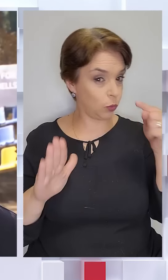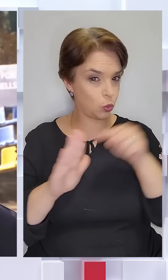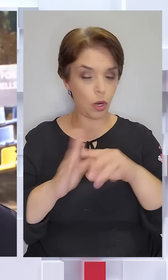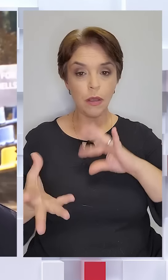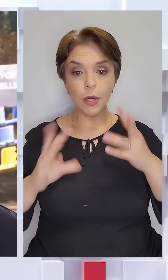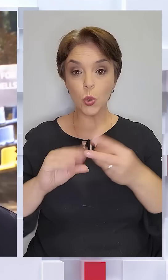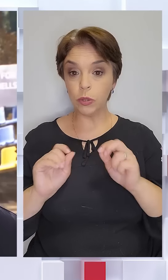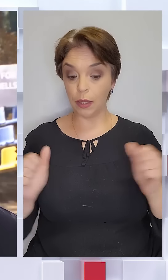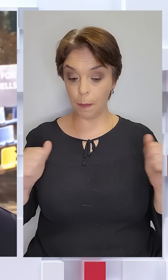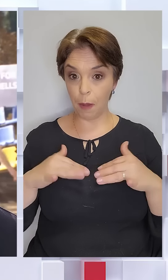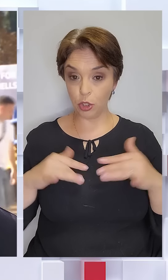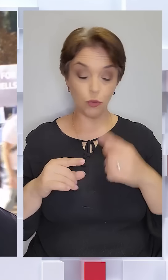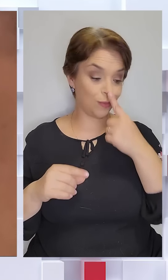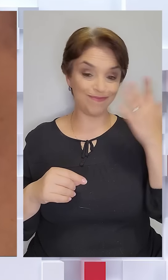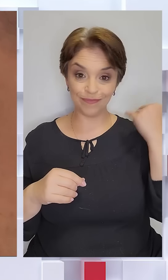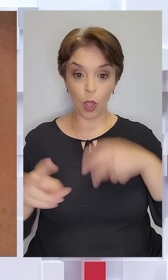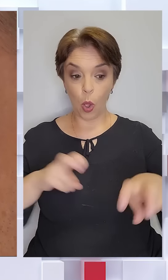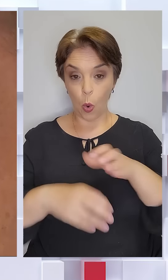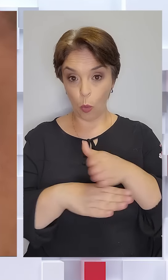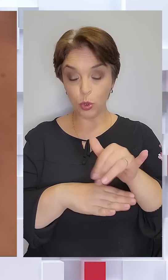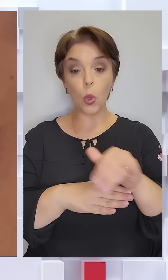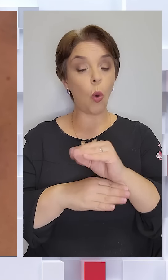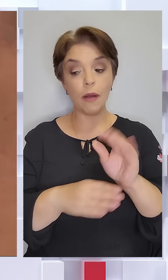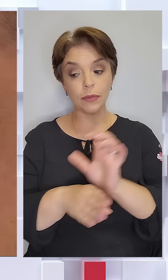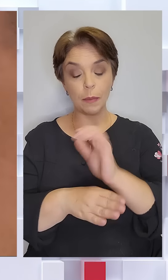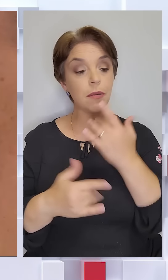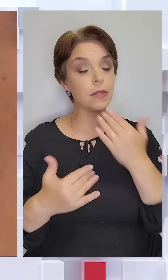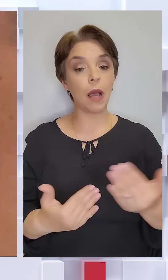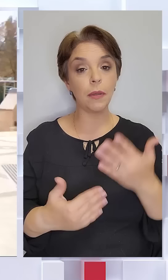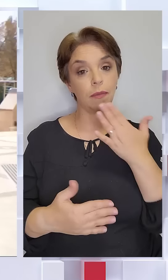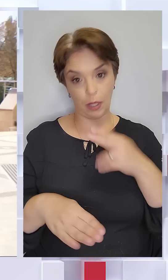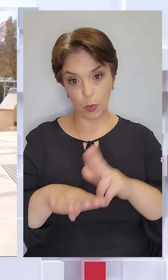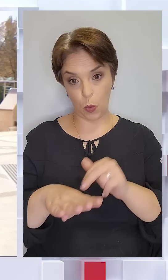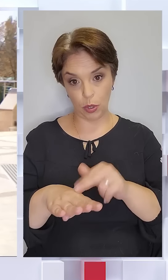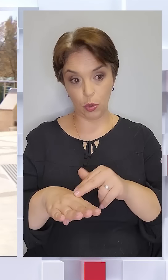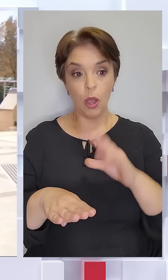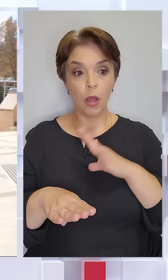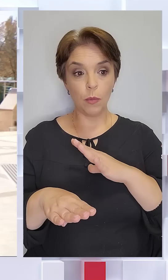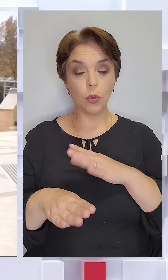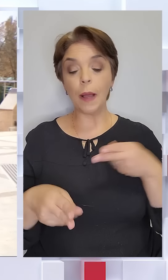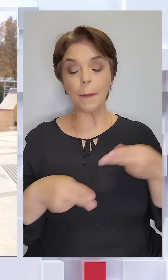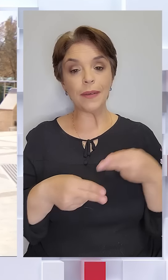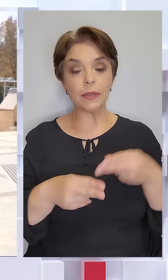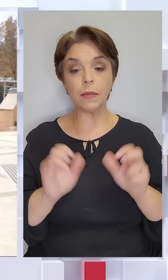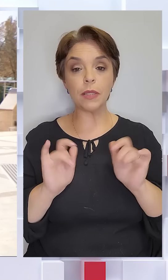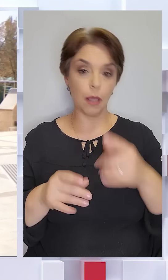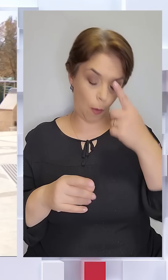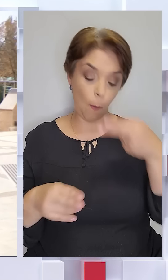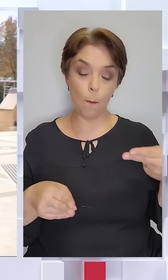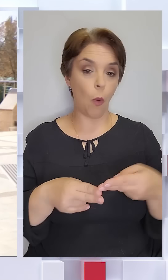в результати матчів. Щодо нещодавніх обшуків, УАФ направила запити в Нацпол. Було превентивними заходами